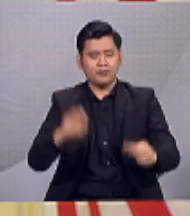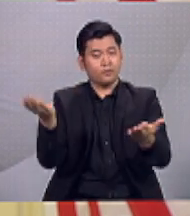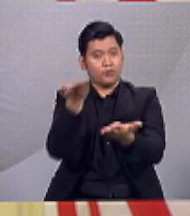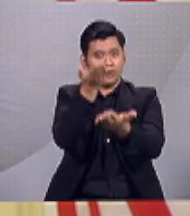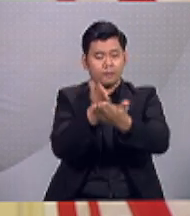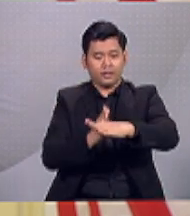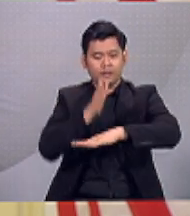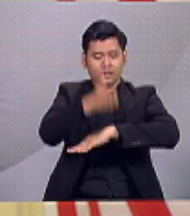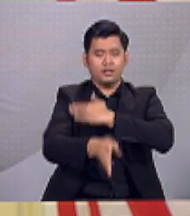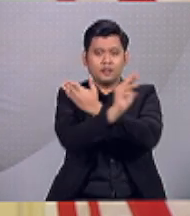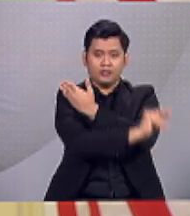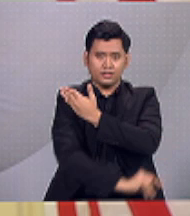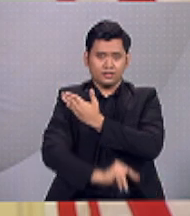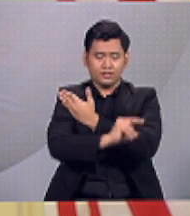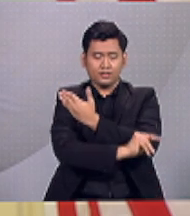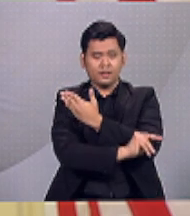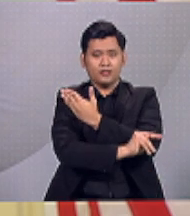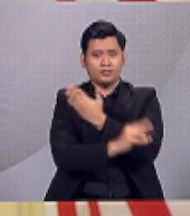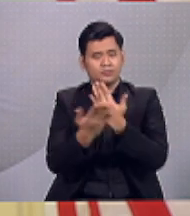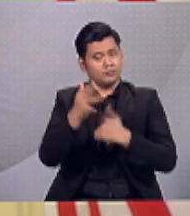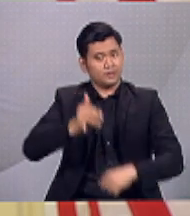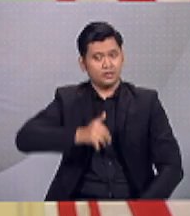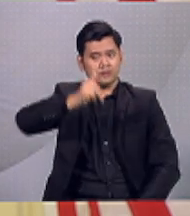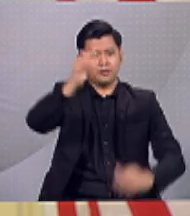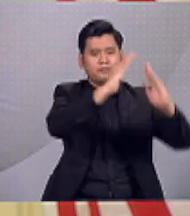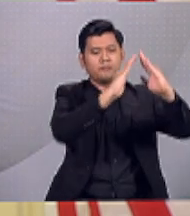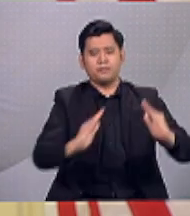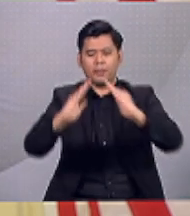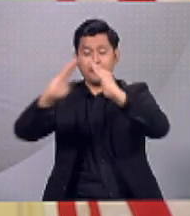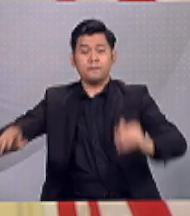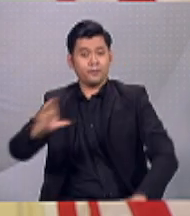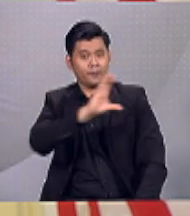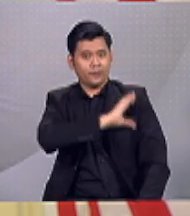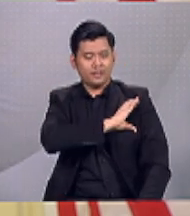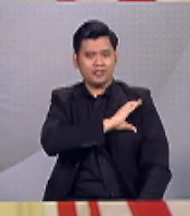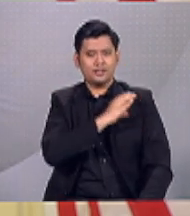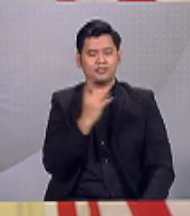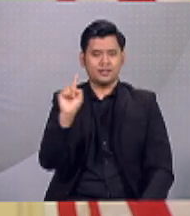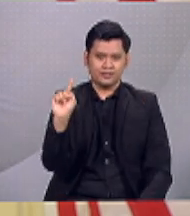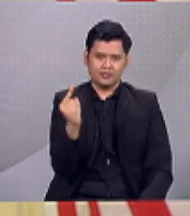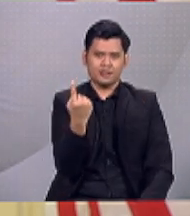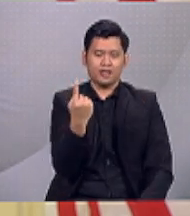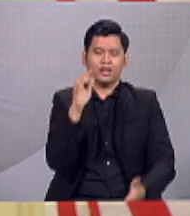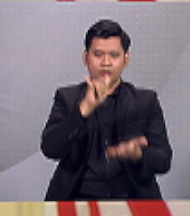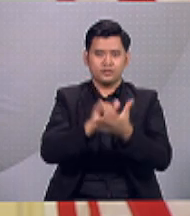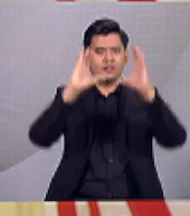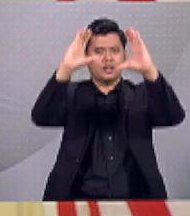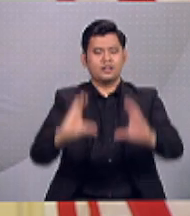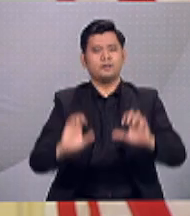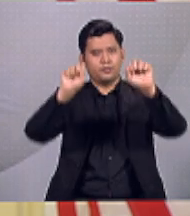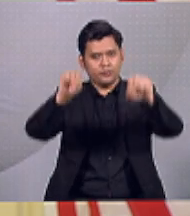negeri dengan pergi ke balai-balai polis yang berdekatan. Jadi itulah cara yang boleh digunakan